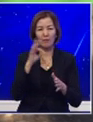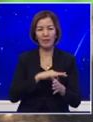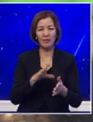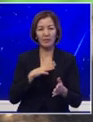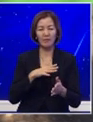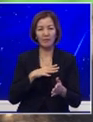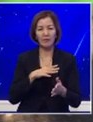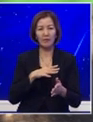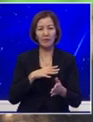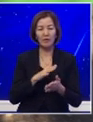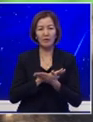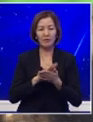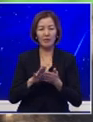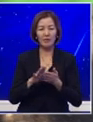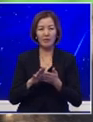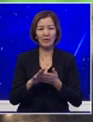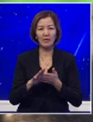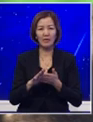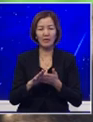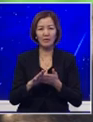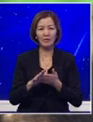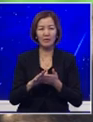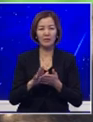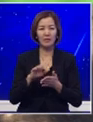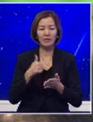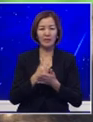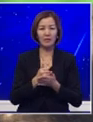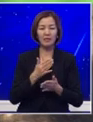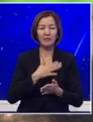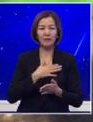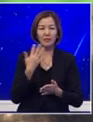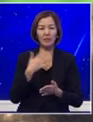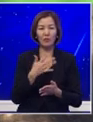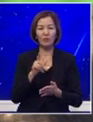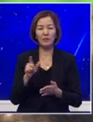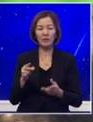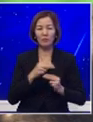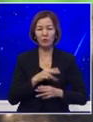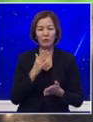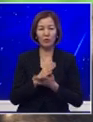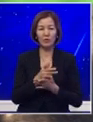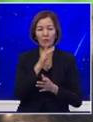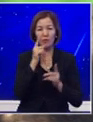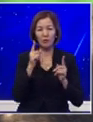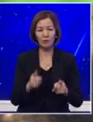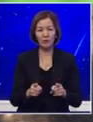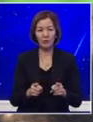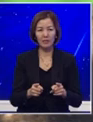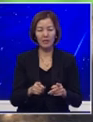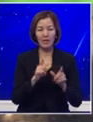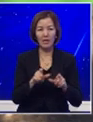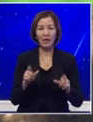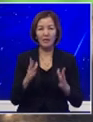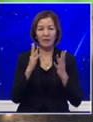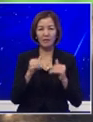арқасында құрамы таза, нағыз дәмі сақталады. Негізінде бізде 55 адам жұмыс жасайды. Маусым кезінде ұжымдағы адамдардың